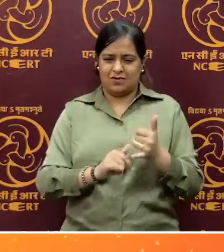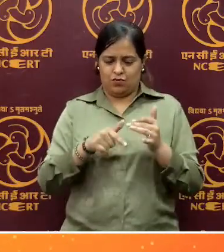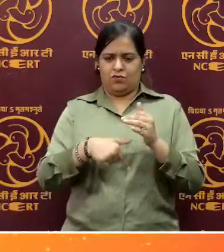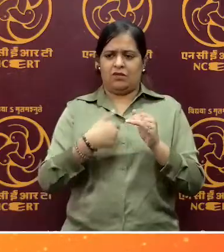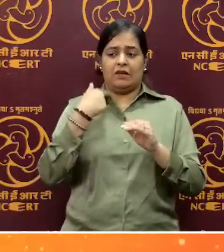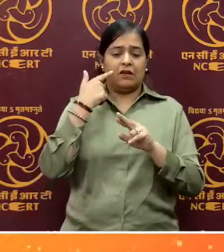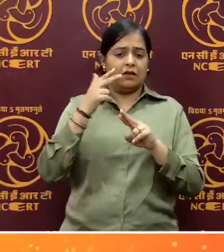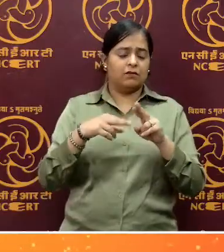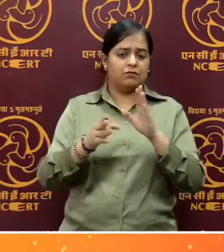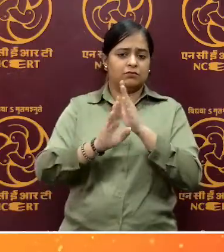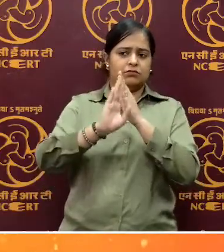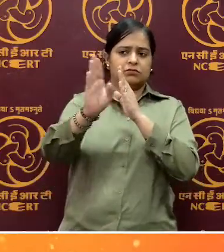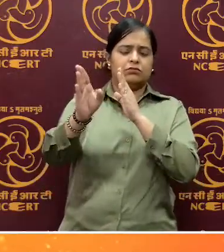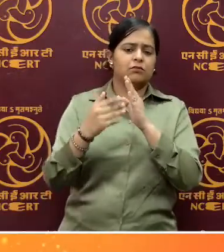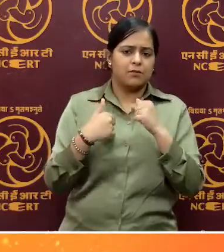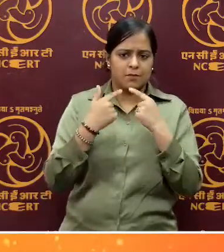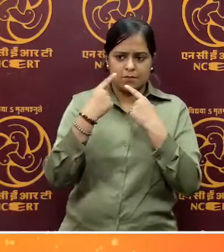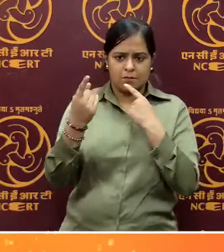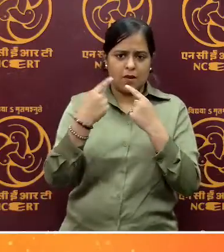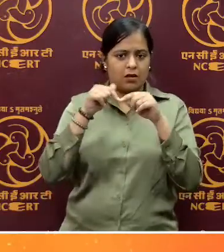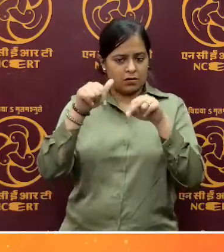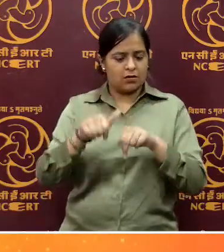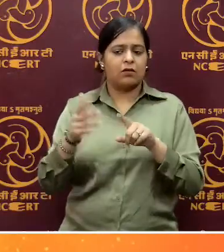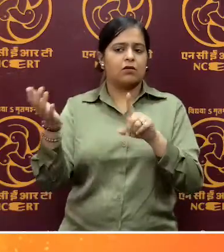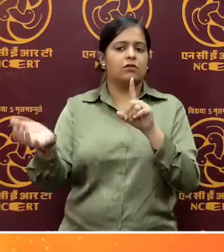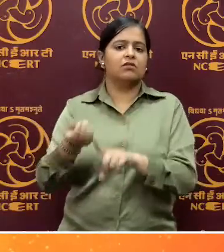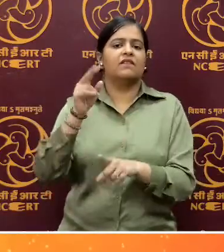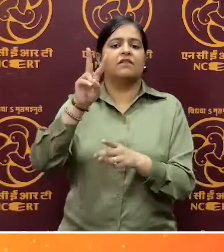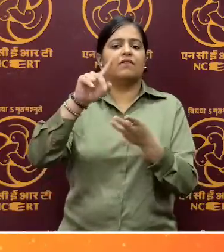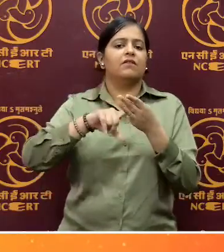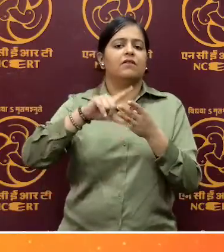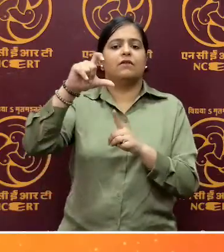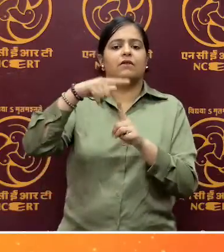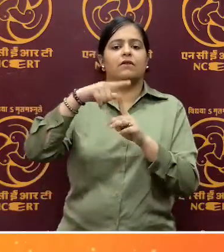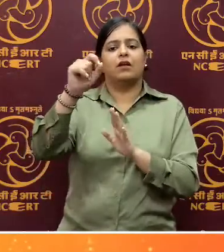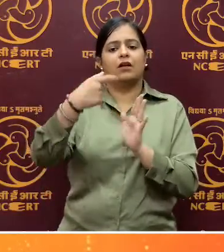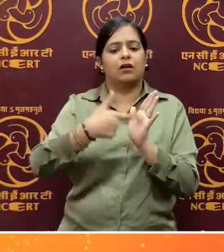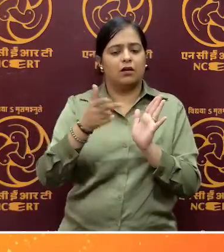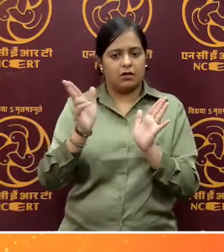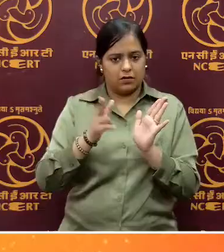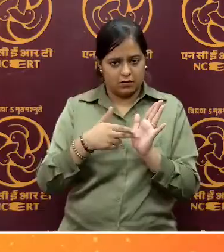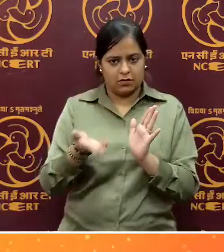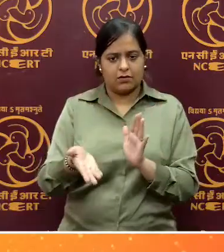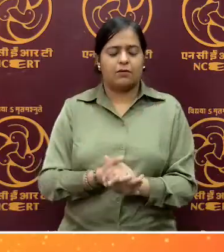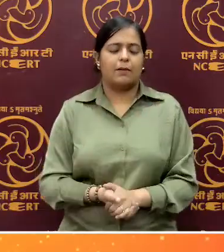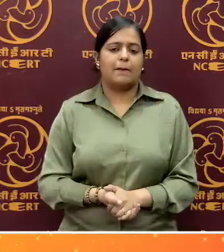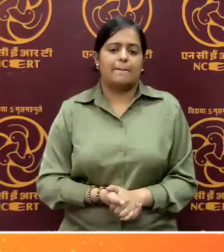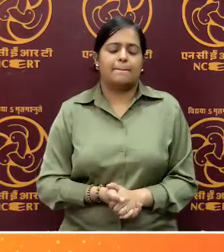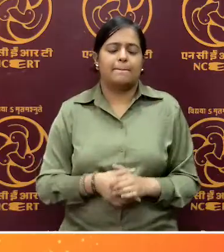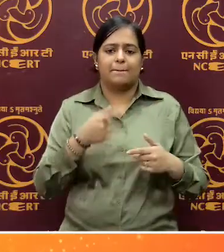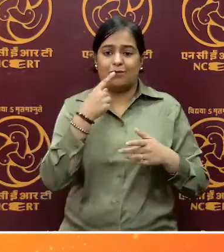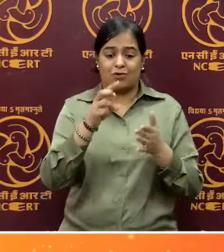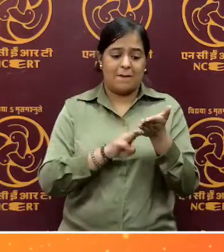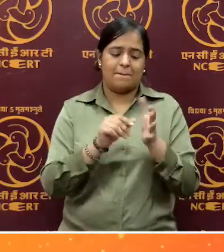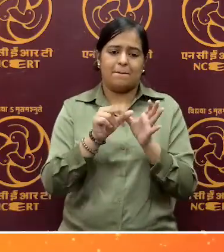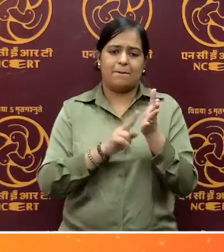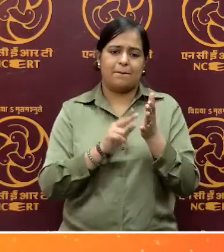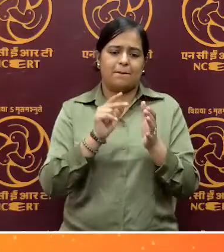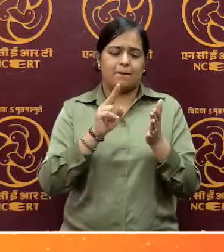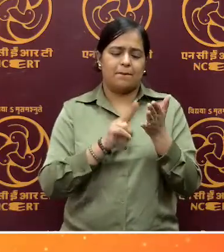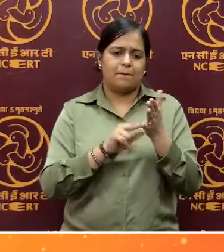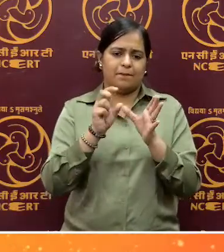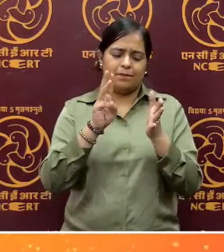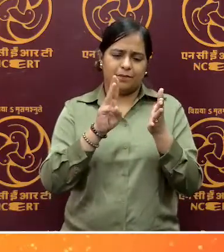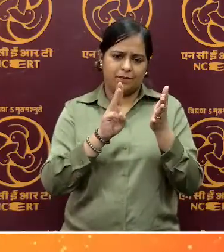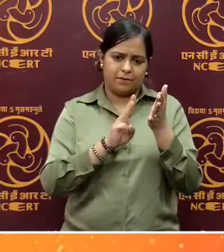बात करेंगे, then that is known as vectors. So anything associated with magnitude as well as direction is